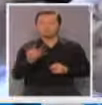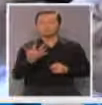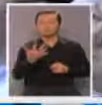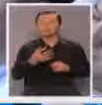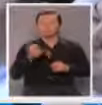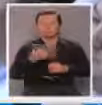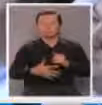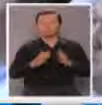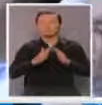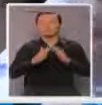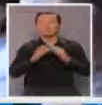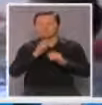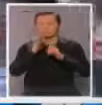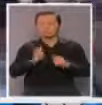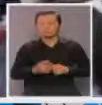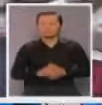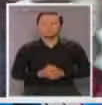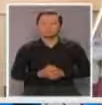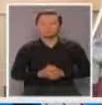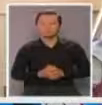центра обеспечены служебным жильем.